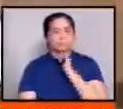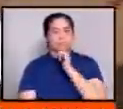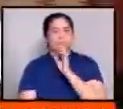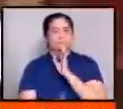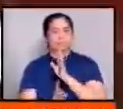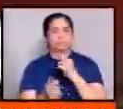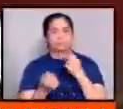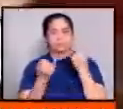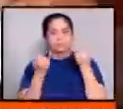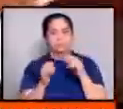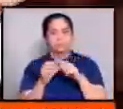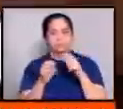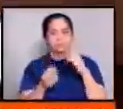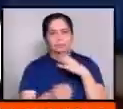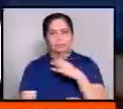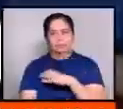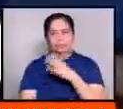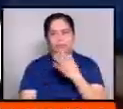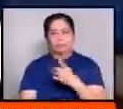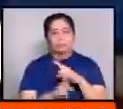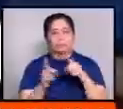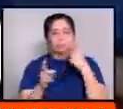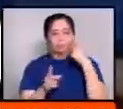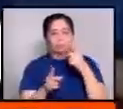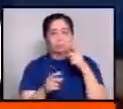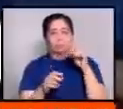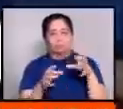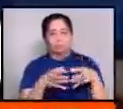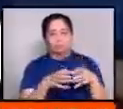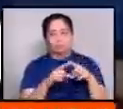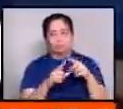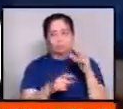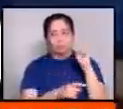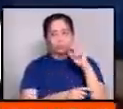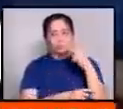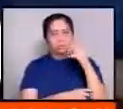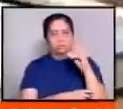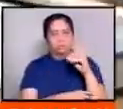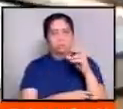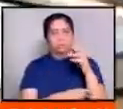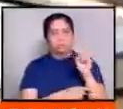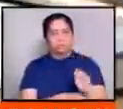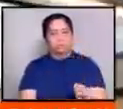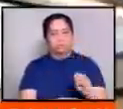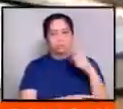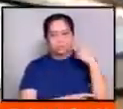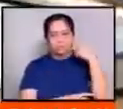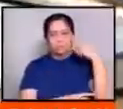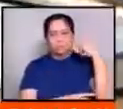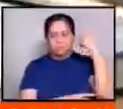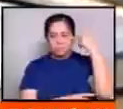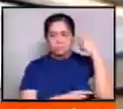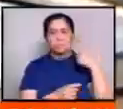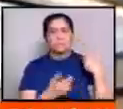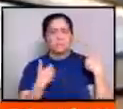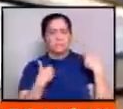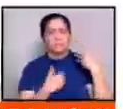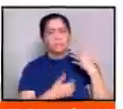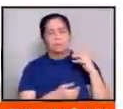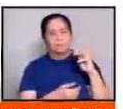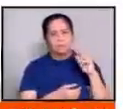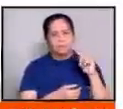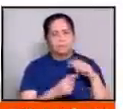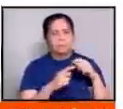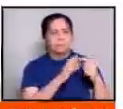munang magsalita sa issue ang kongresista, pero para sa kapartido niyang si Surigao del Sur Representative Prosper Pero Pichay, taglay ni Romualdez